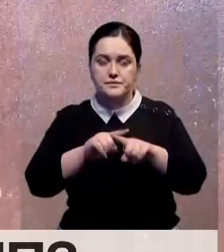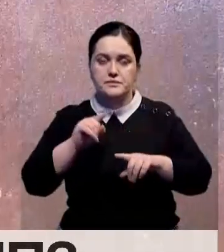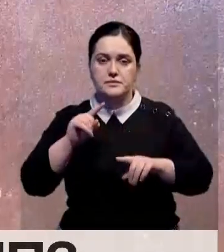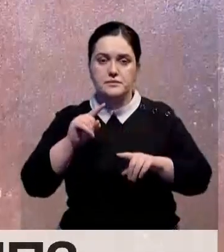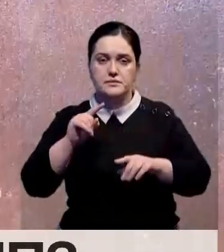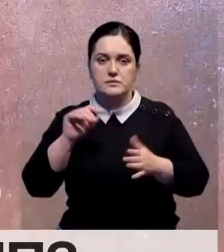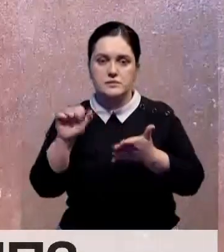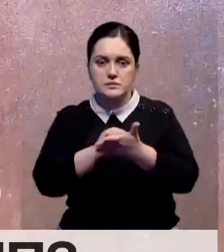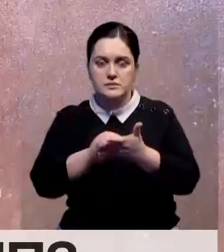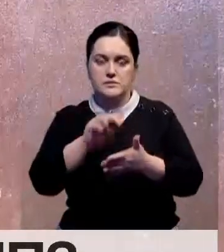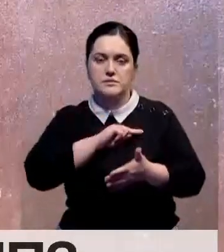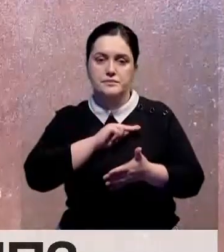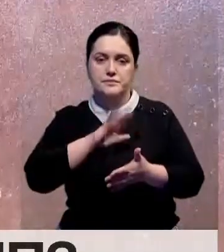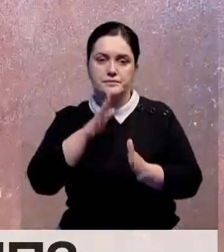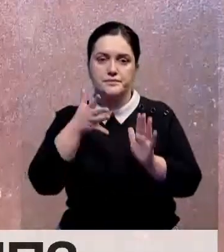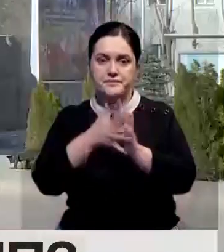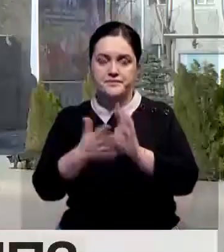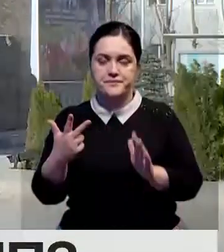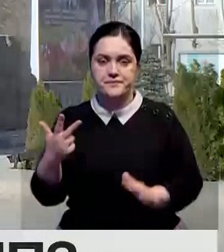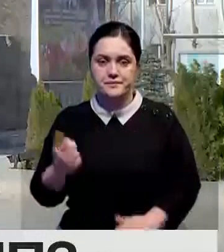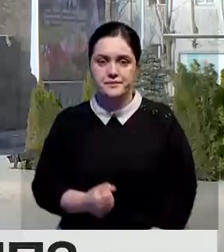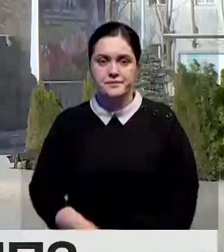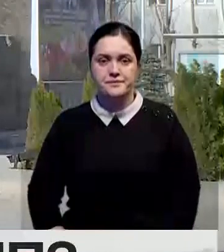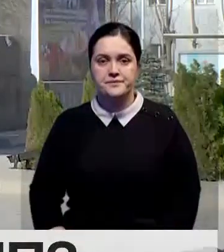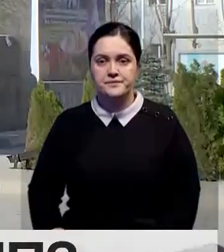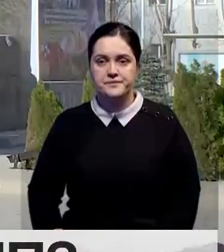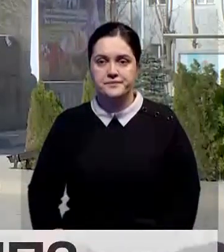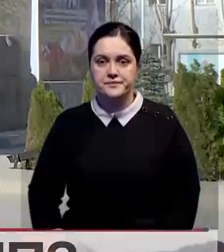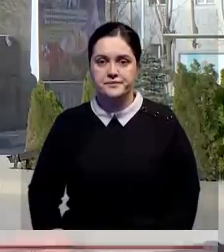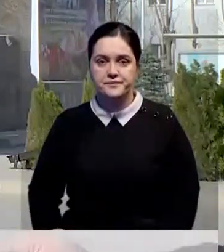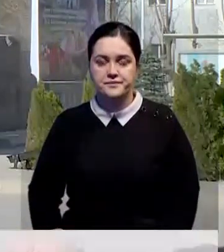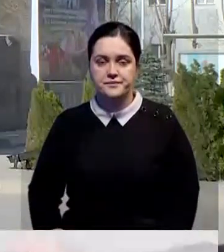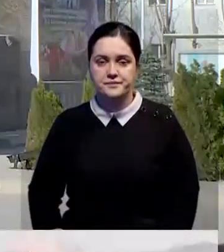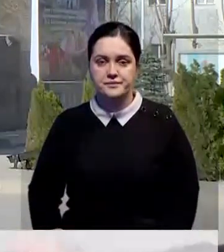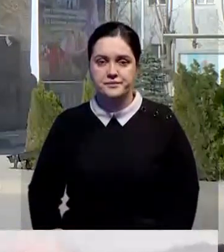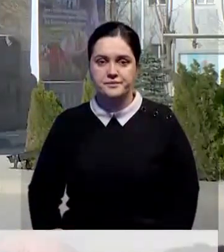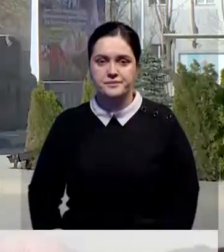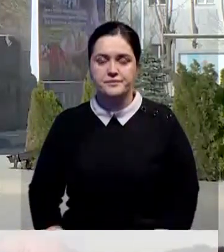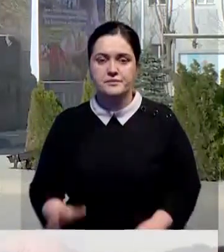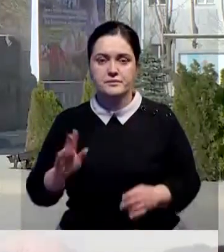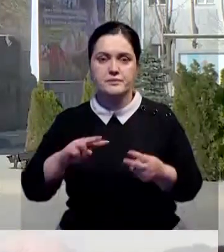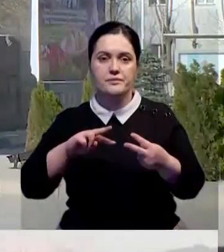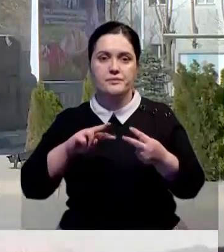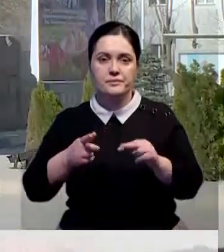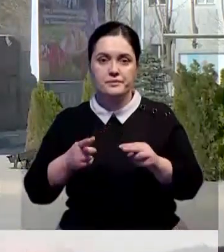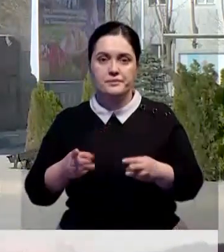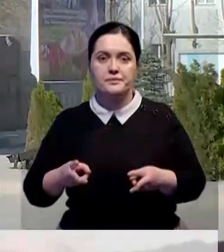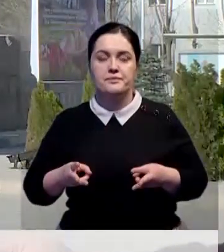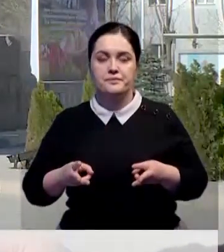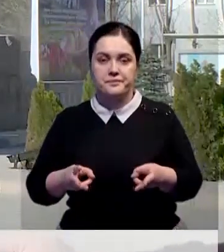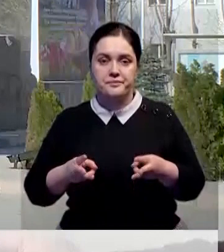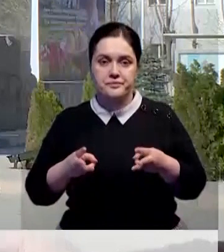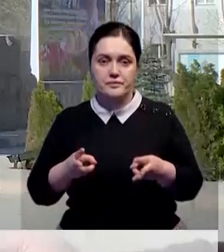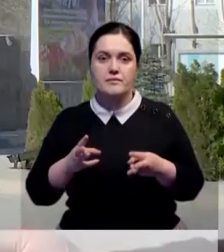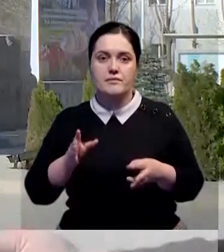освидетельствованию. Работы займут чуть больше 3 недель. Основные работы по замене свода печи, замена трансферного трубопровода, замена